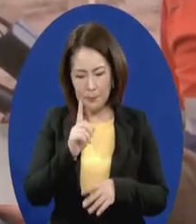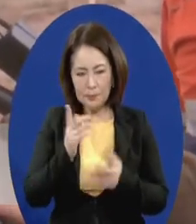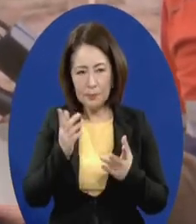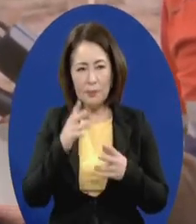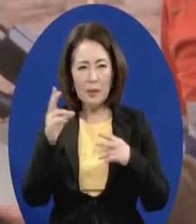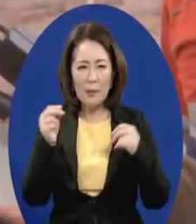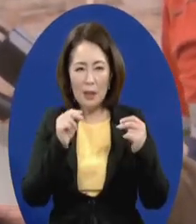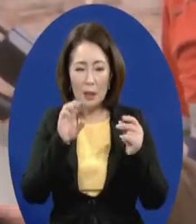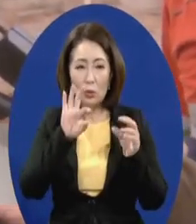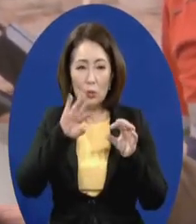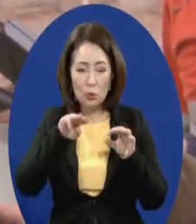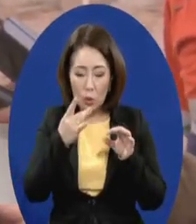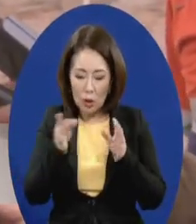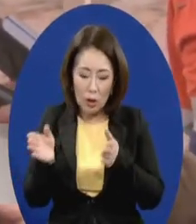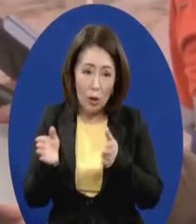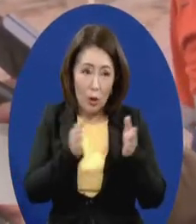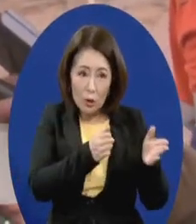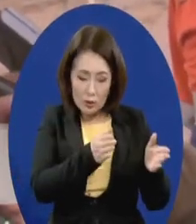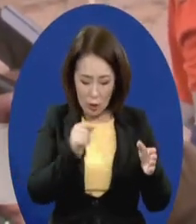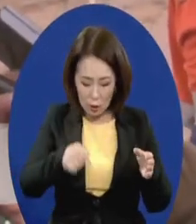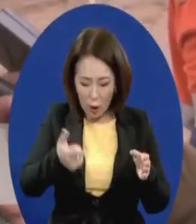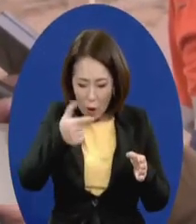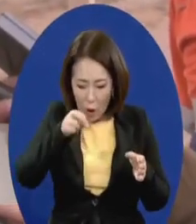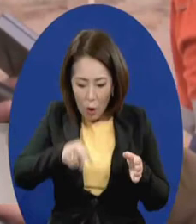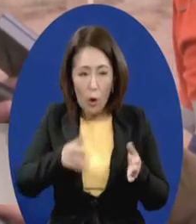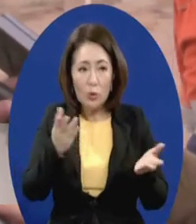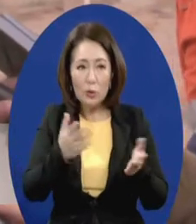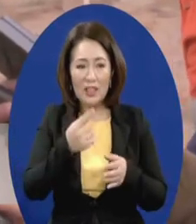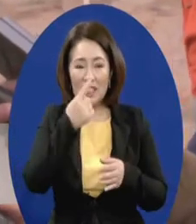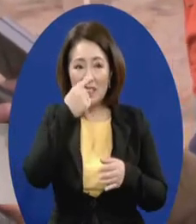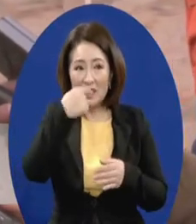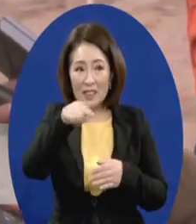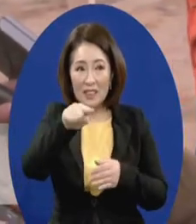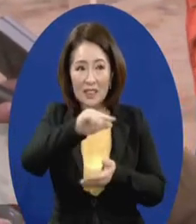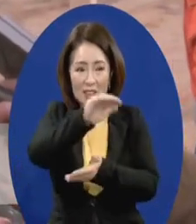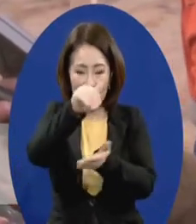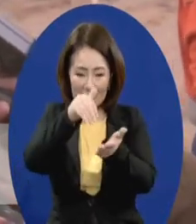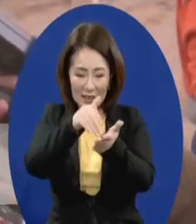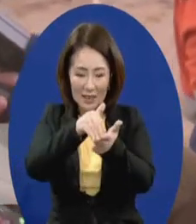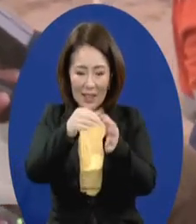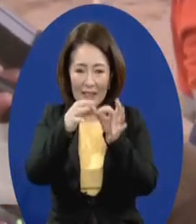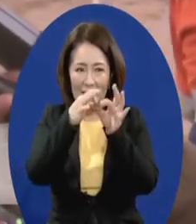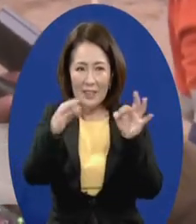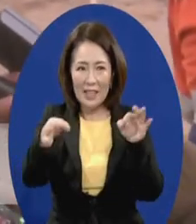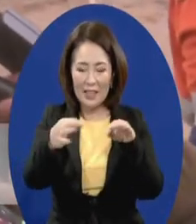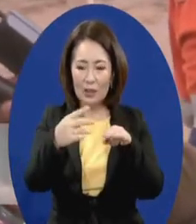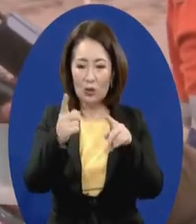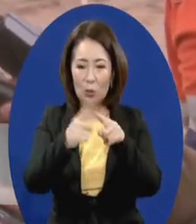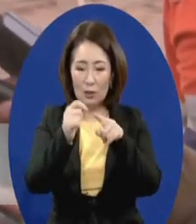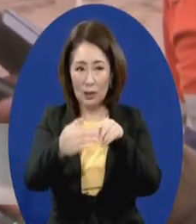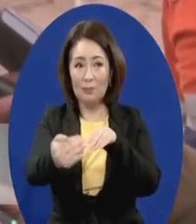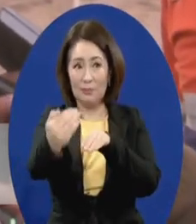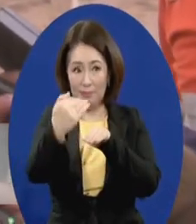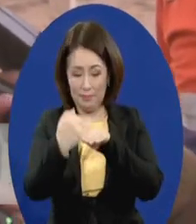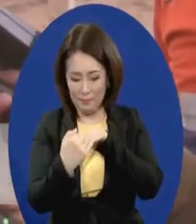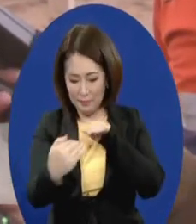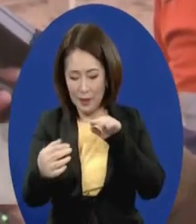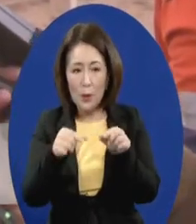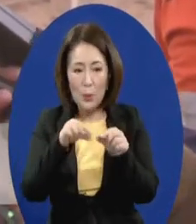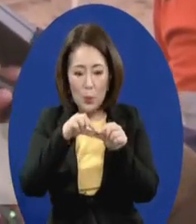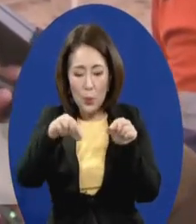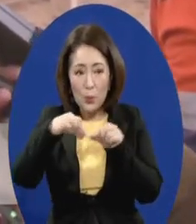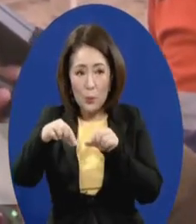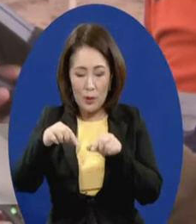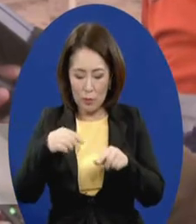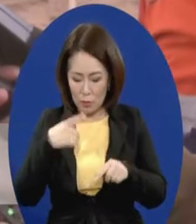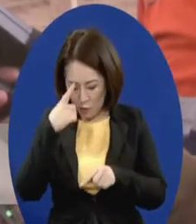Тэгэхээр энэний маргаанаа бол ингээ хойш нь тавьчих хэвээр. Одоо гол нь хятадын стандартын дагуу орж ирж байгаа нарийн царгаар орж ирж байгаа төмөр зам.